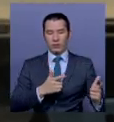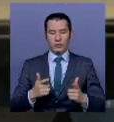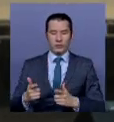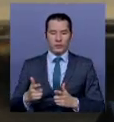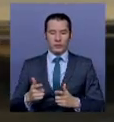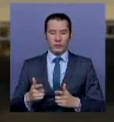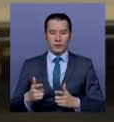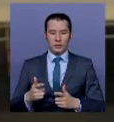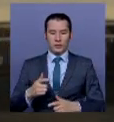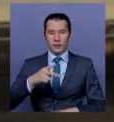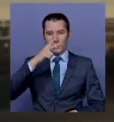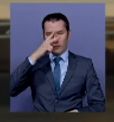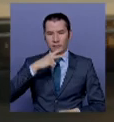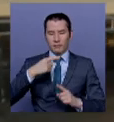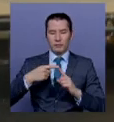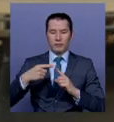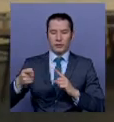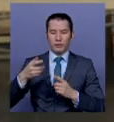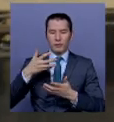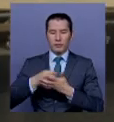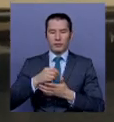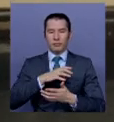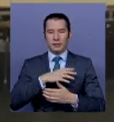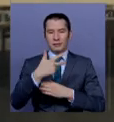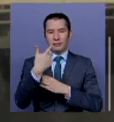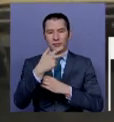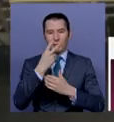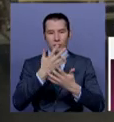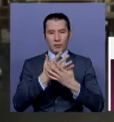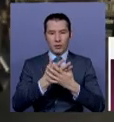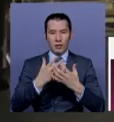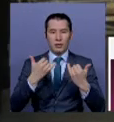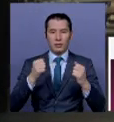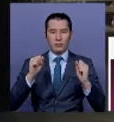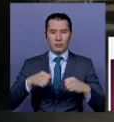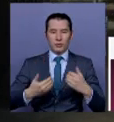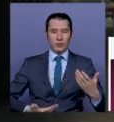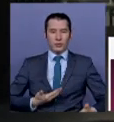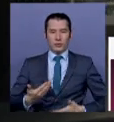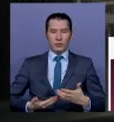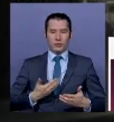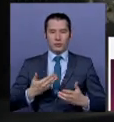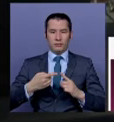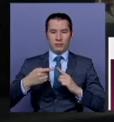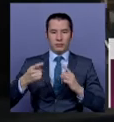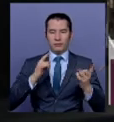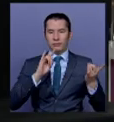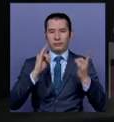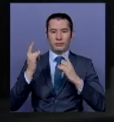болады. Екі ай көлемінде спектакльдерін онлайн режимінде көрсетіп келген театр енді алда жоспарланған